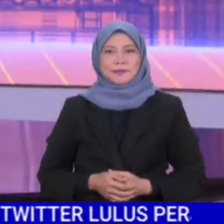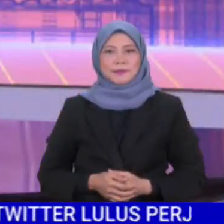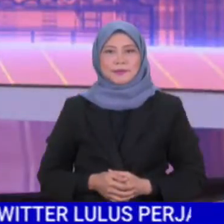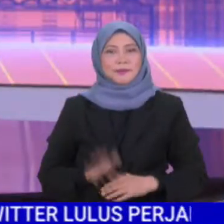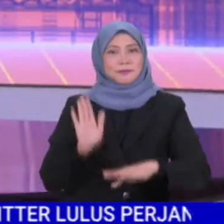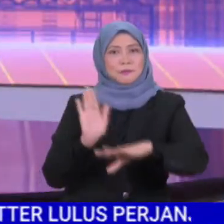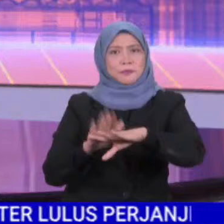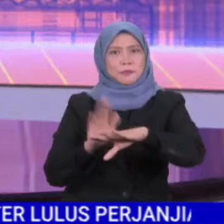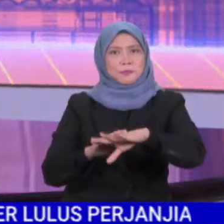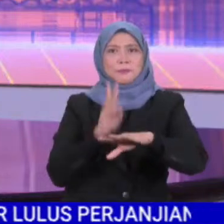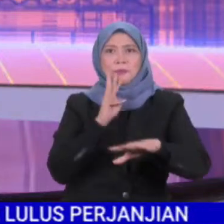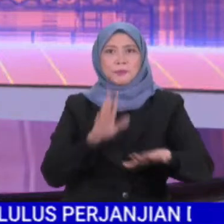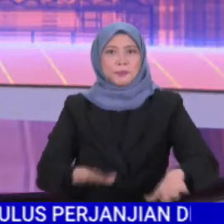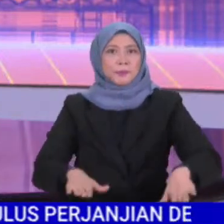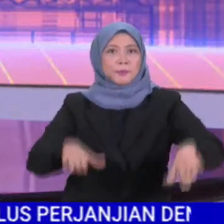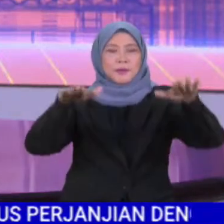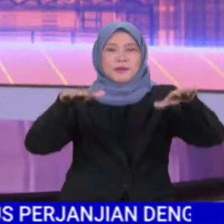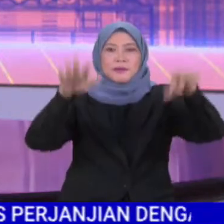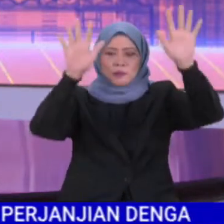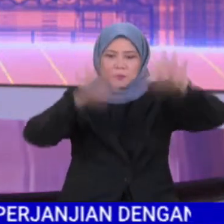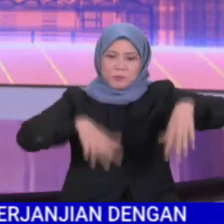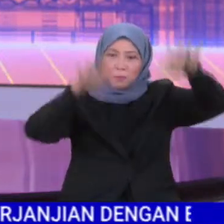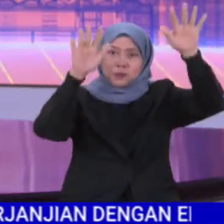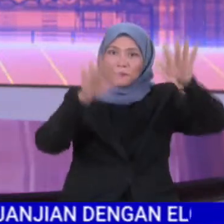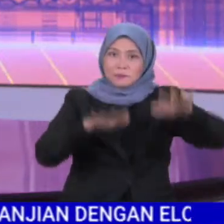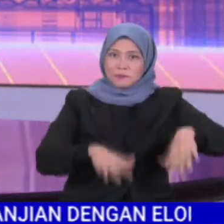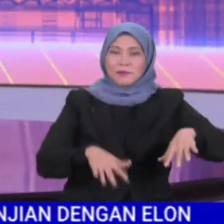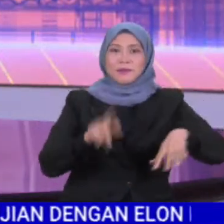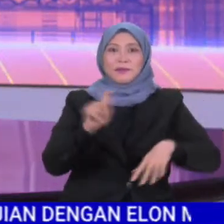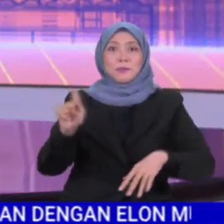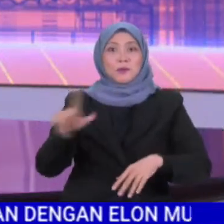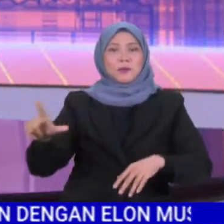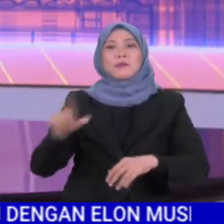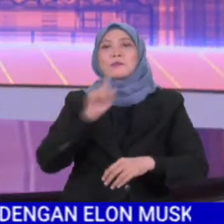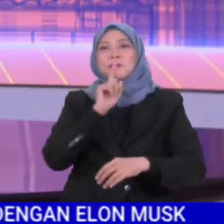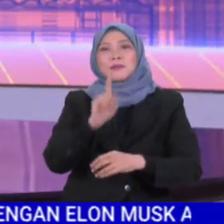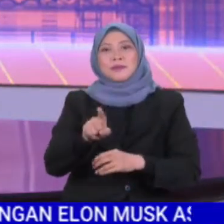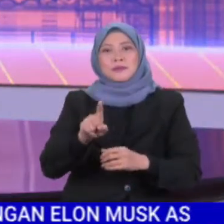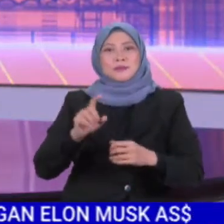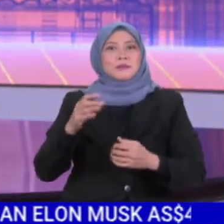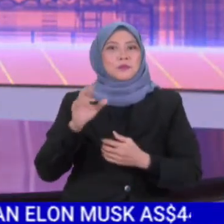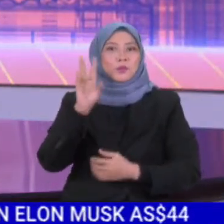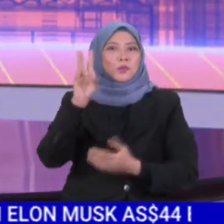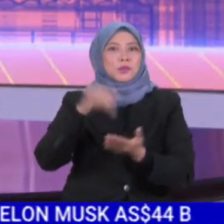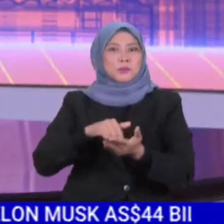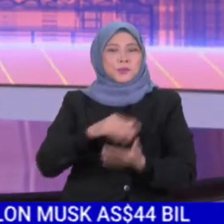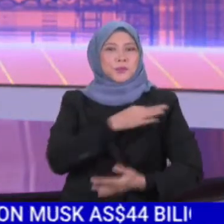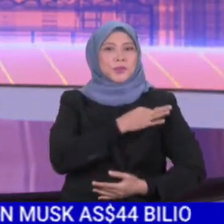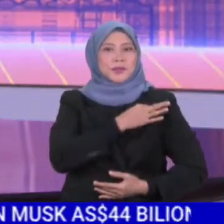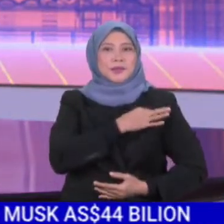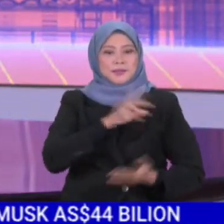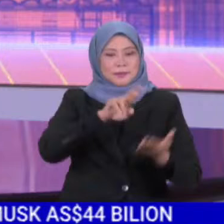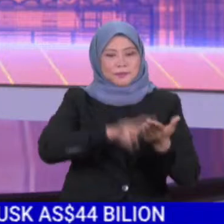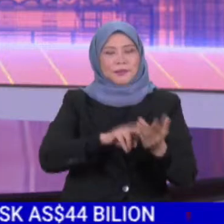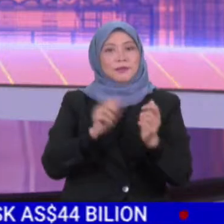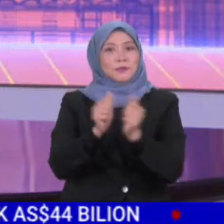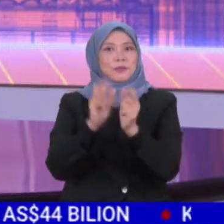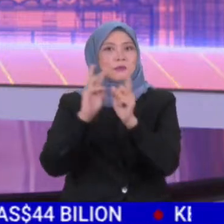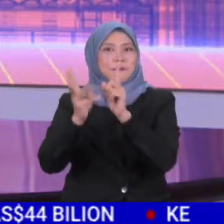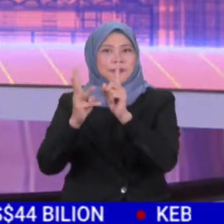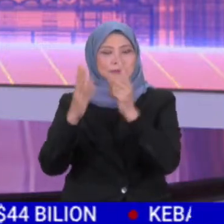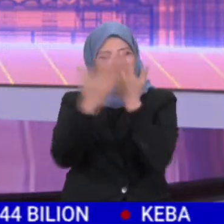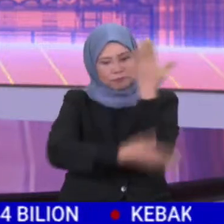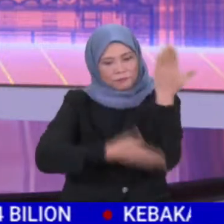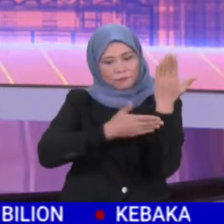Susulan amaran banjir akibat monsun timur laut. Lebih 7,000 sukarelawan berdaftar dengan Jabatan Kebajikan Masyarakat di